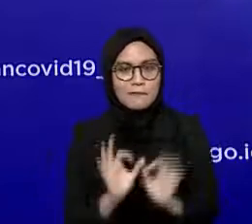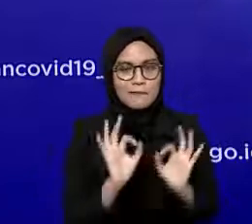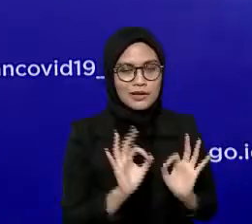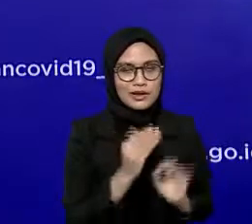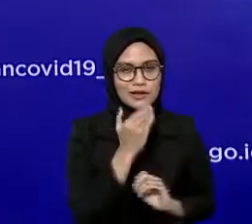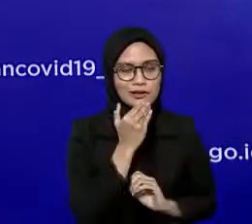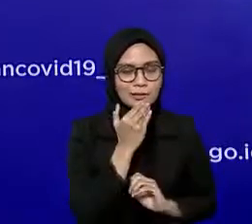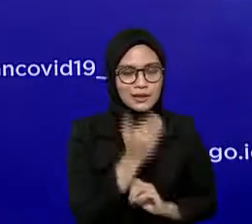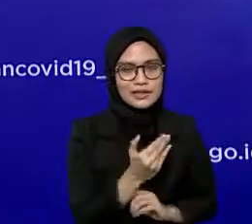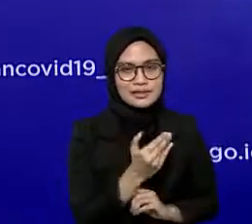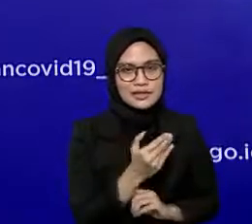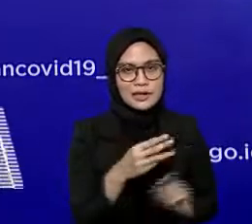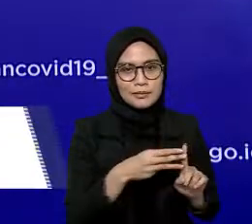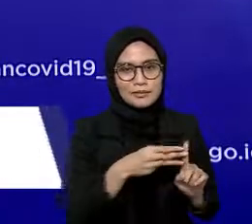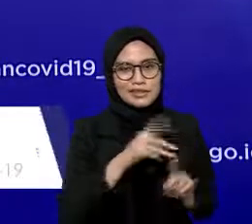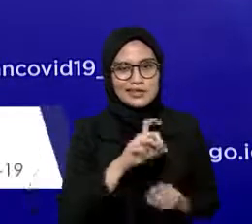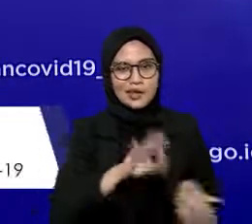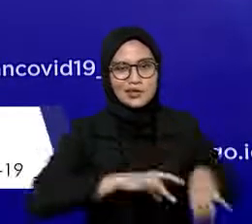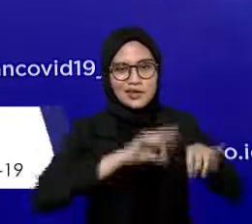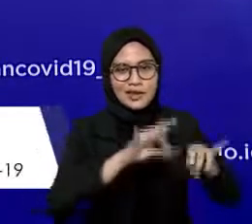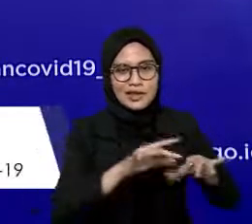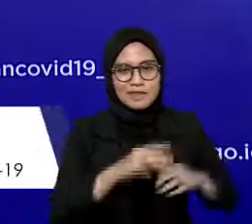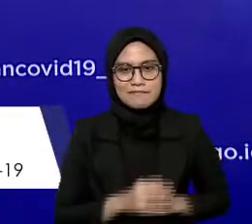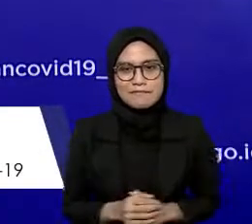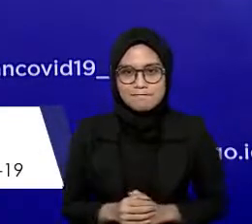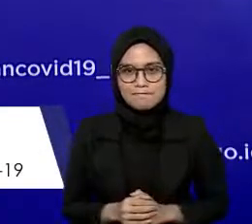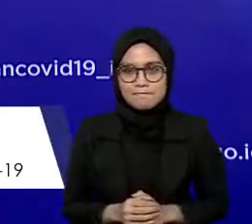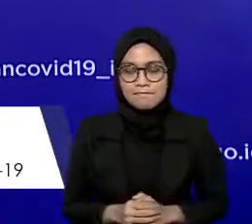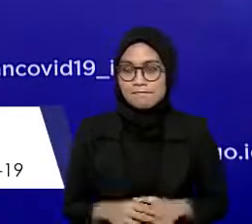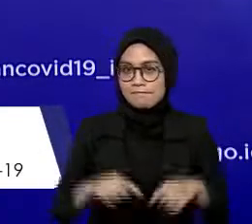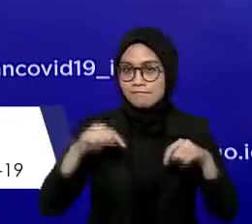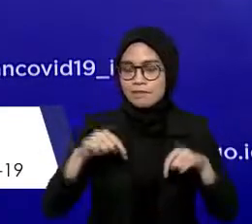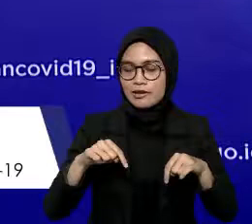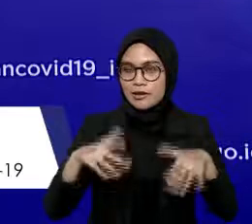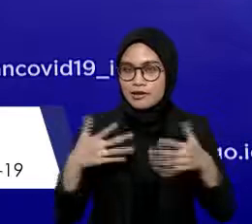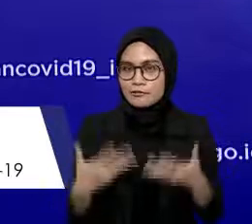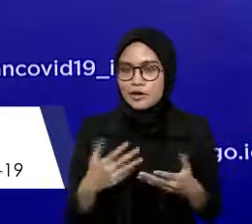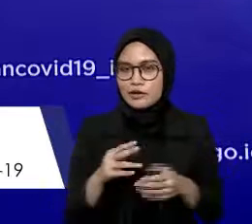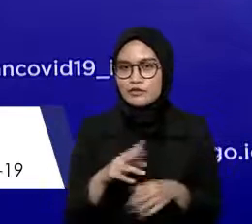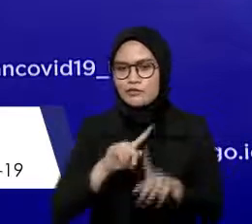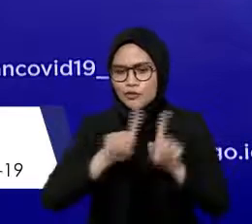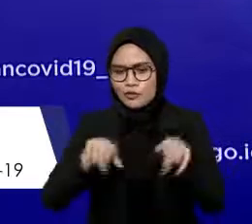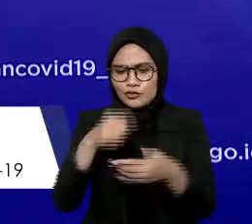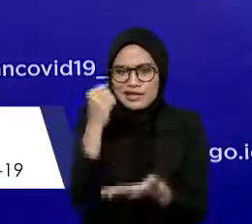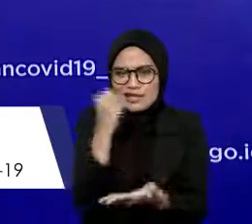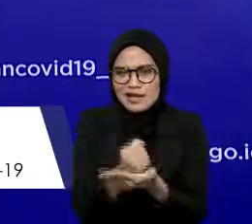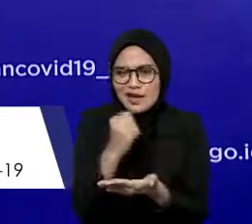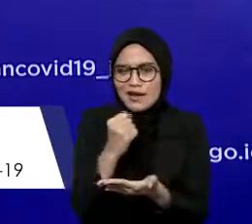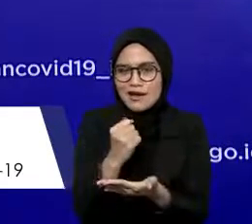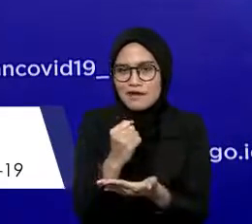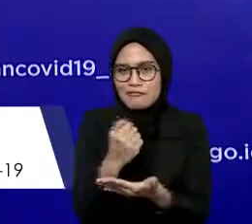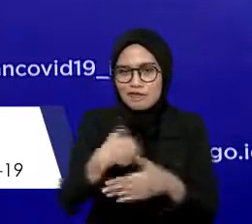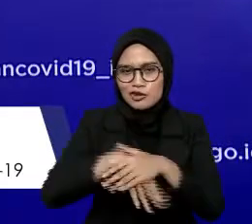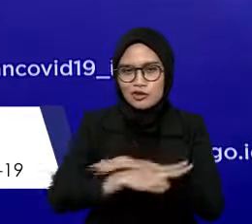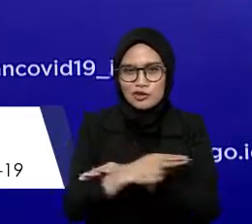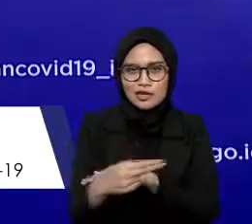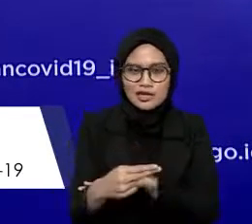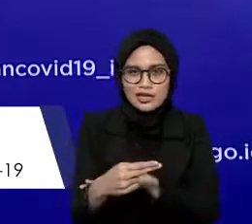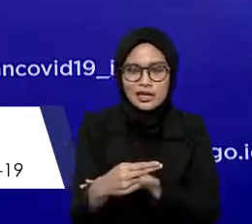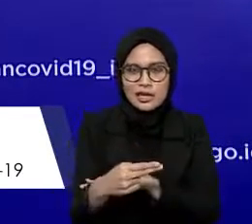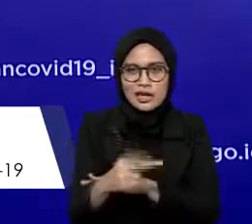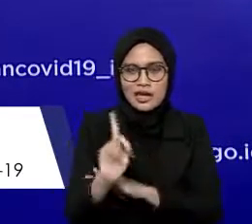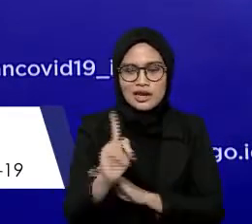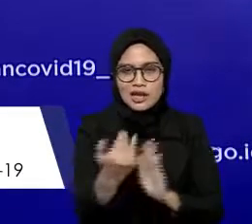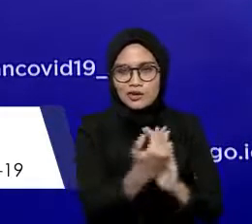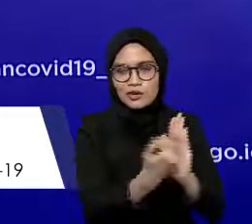IBC Australia. Saat ini pihak yang berhak mendapatkan visa masuk ke Indonesia ialah sesuai yang tercantum